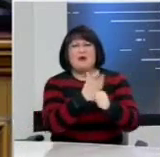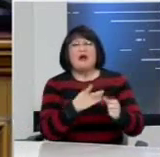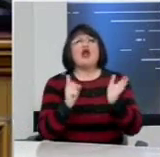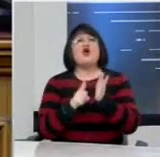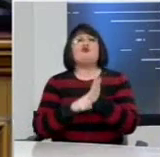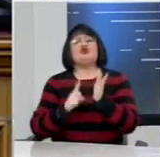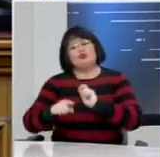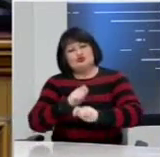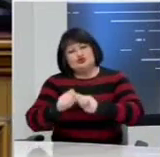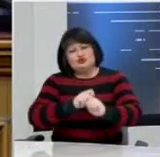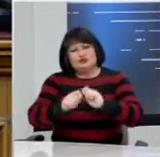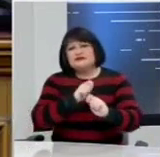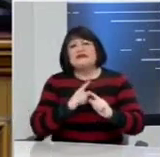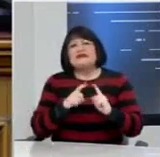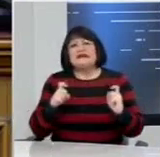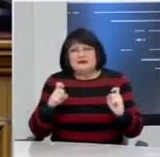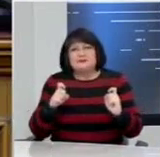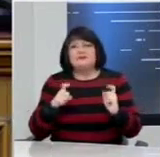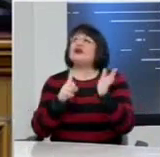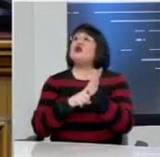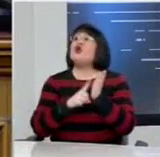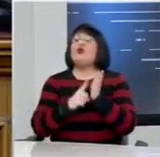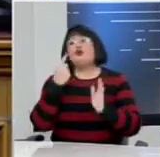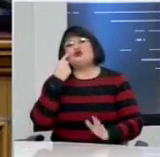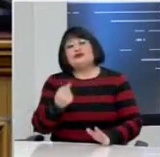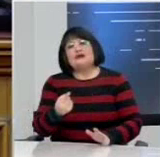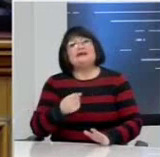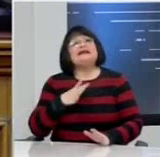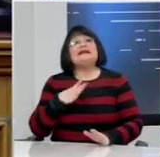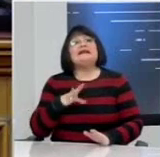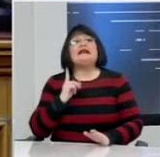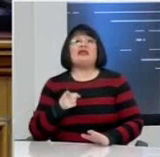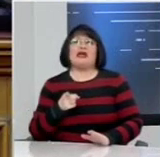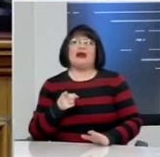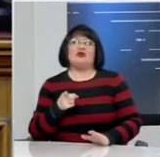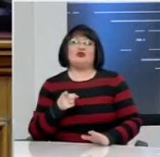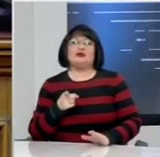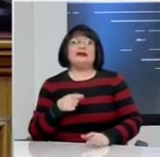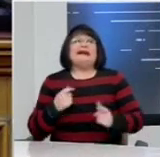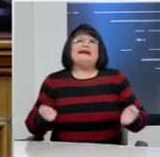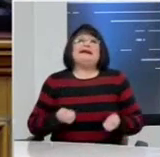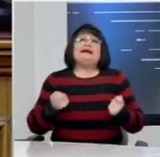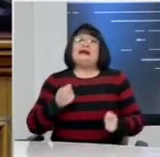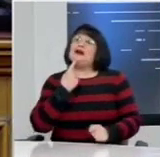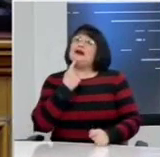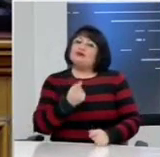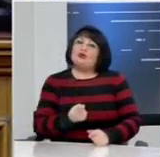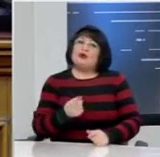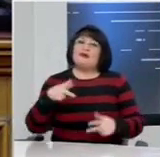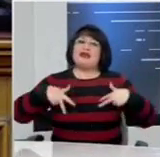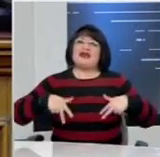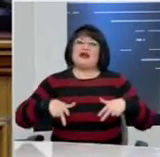νόμους που αποτελούν επίδειξη των προθέσεων τους για την κατάλυση αυτού που ονομάζουμε κράτους